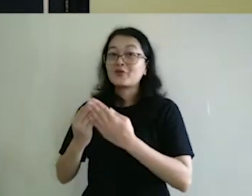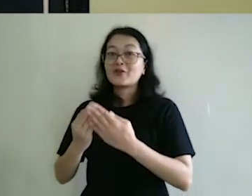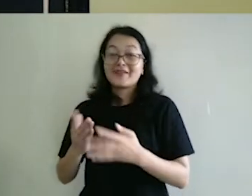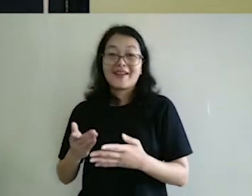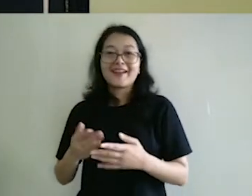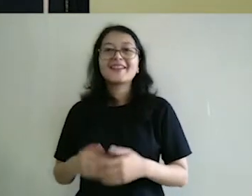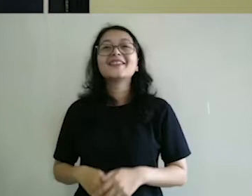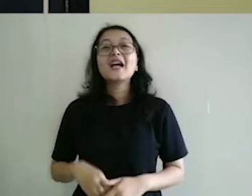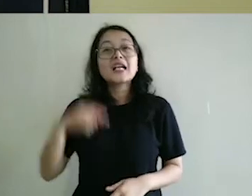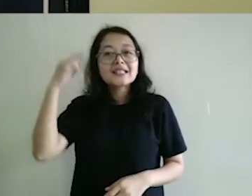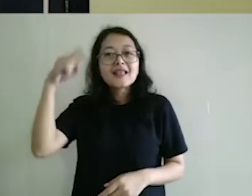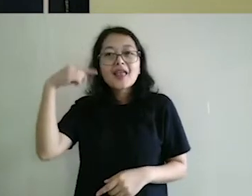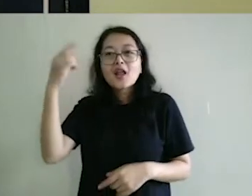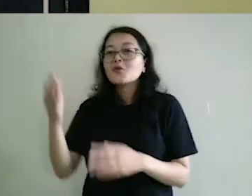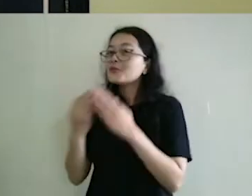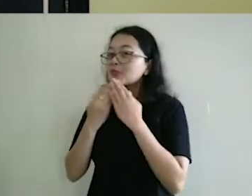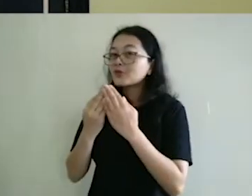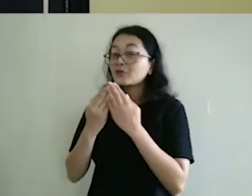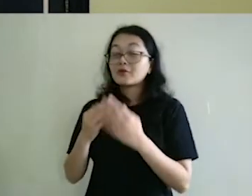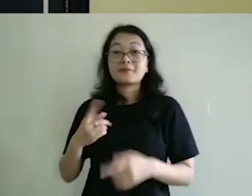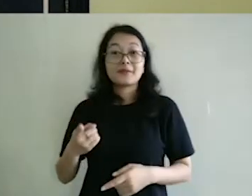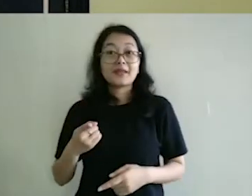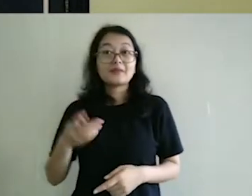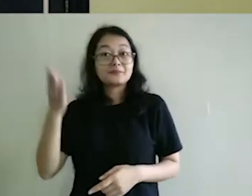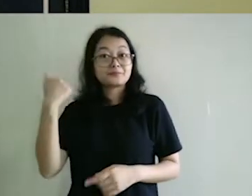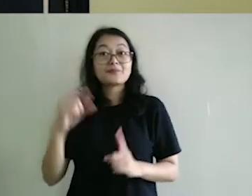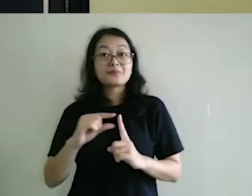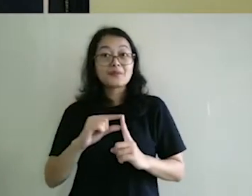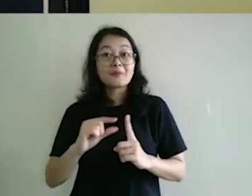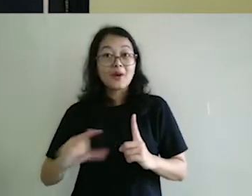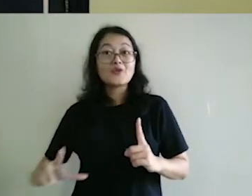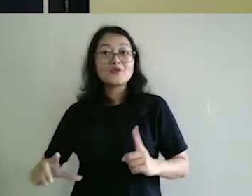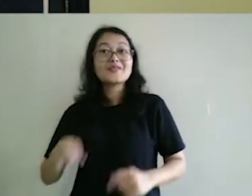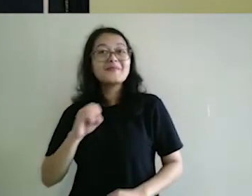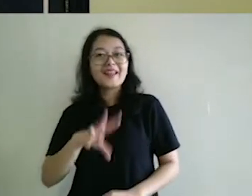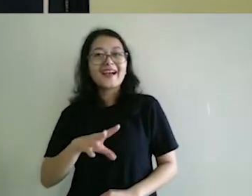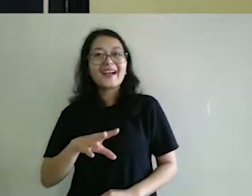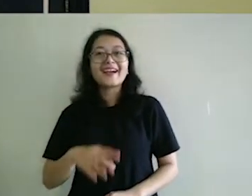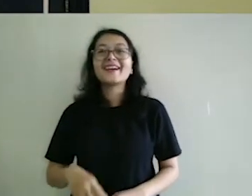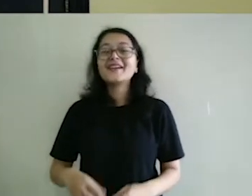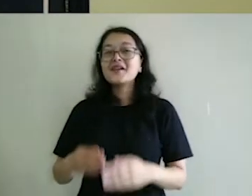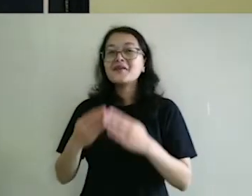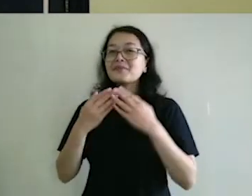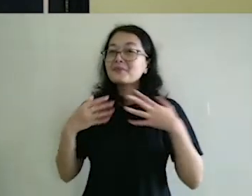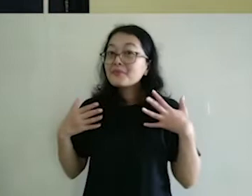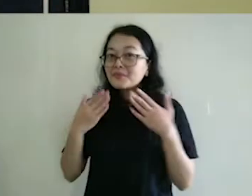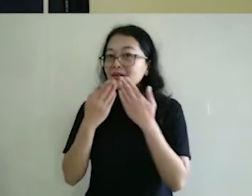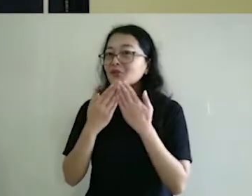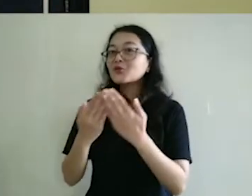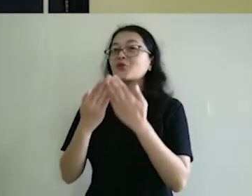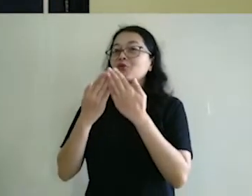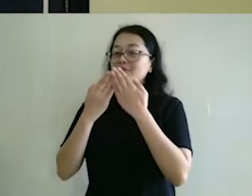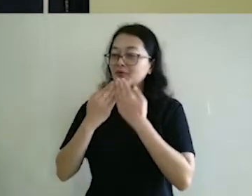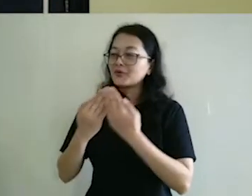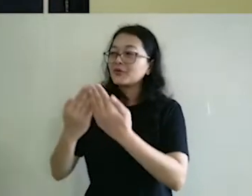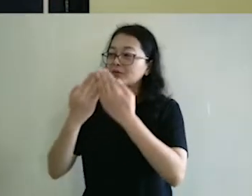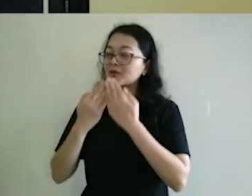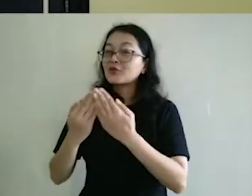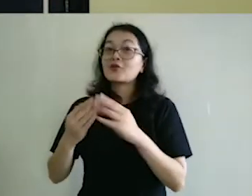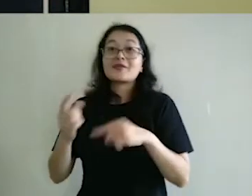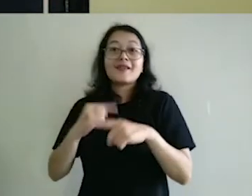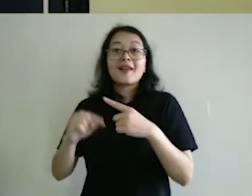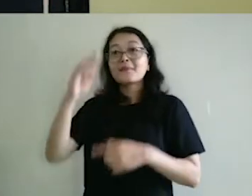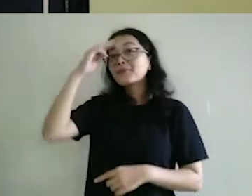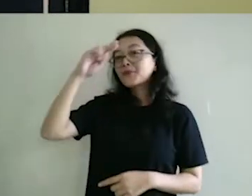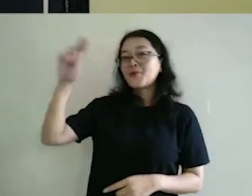senantiasa. Seperti dikatakan oleh Rasul Paulus, bersyukurlah senantiasa